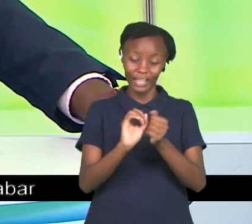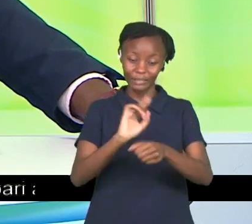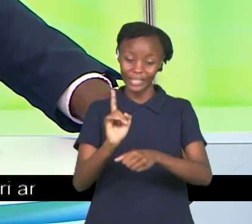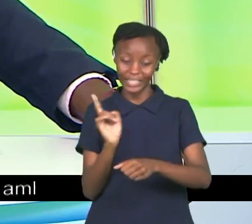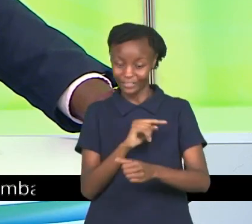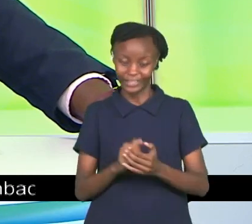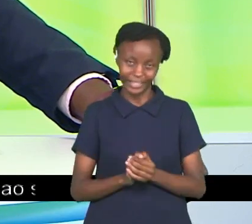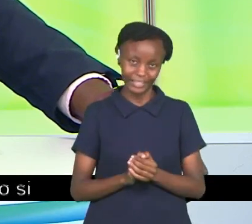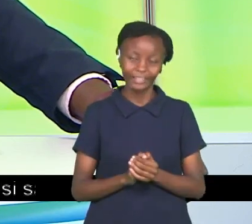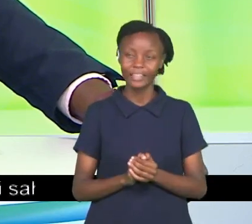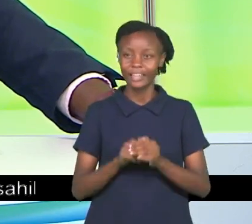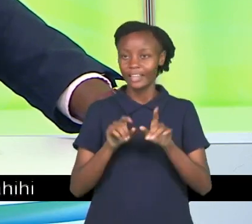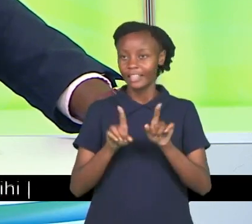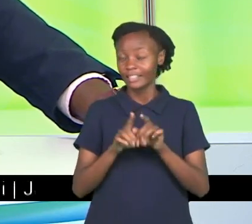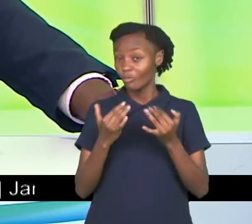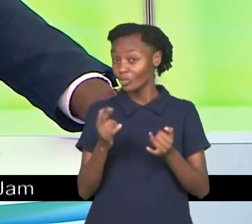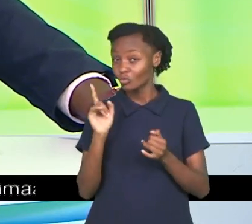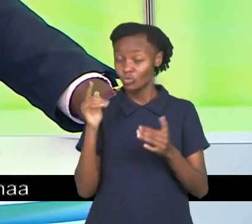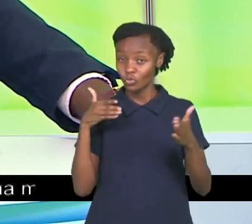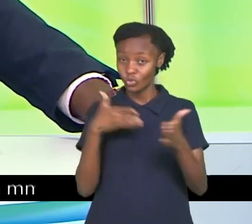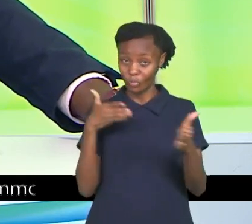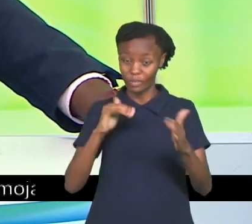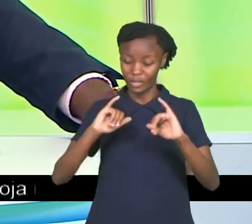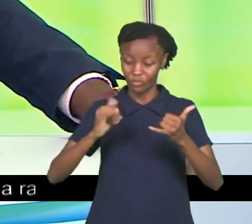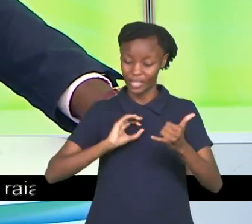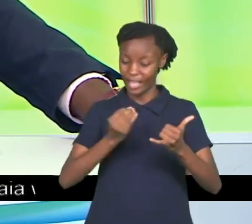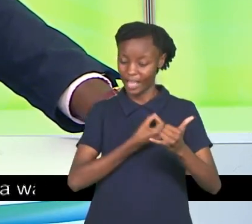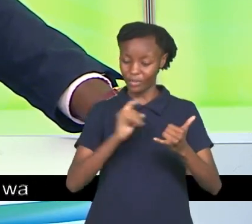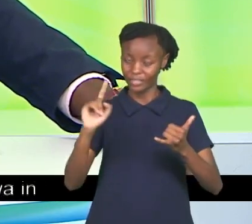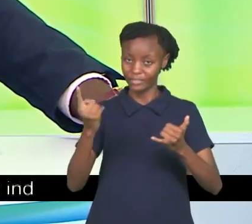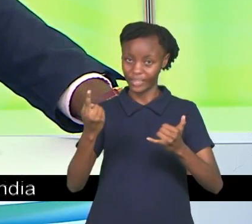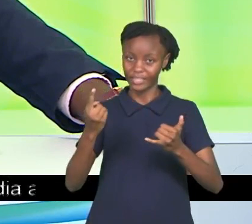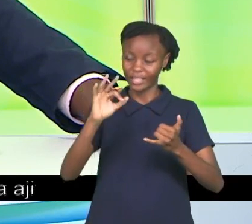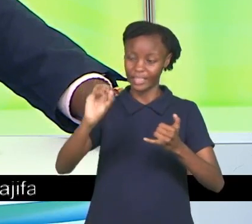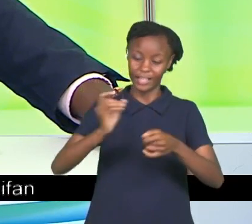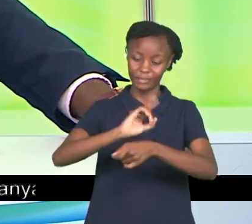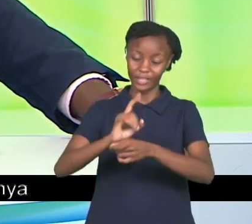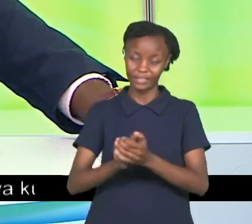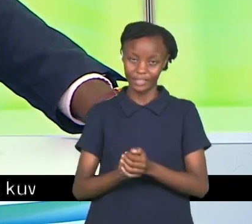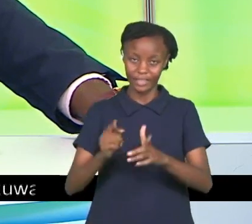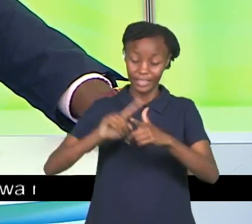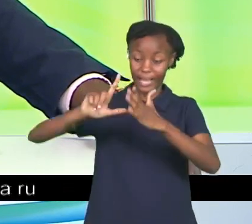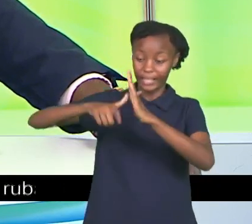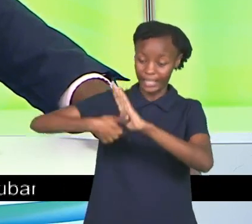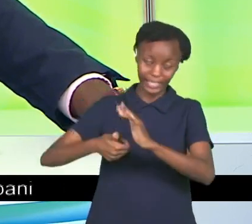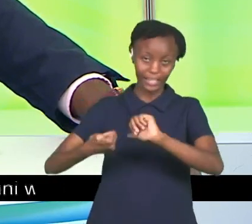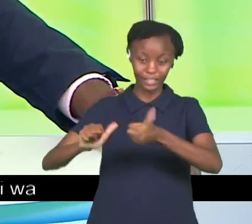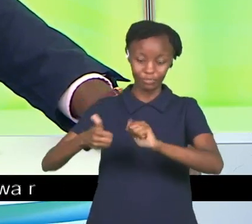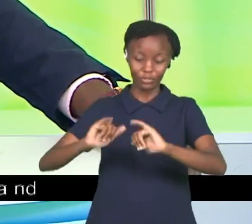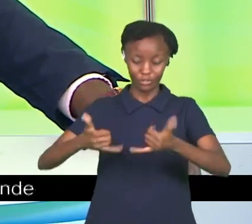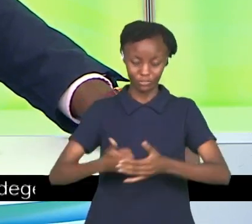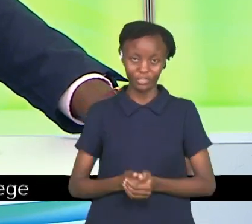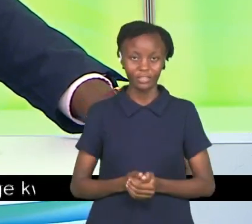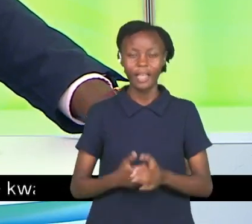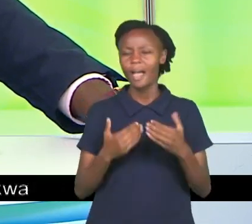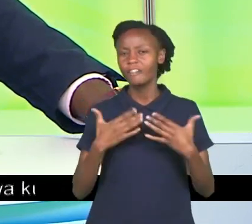na kufikia hapo basi nitakuwa natia kikomo katika taarifa zetu za awamu ya kwanza ya Switch Adhuhuri kabla kujaja hewani na kipindi Dikodiko Viwanjani. Wengi tu